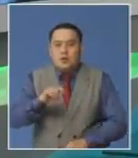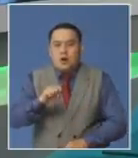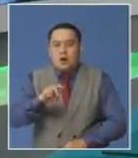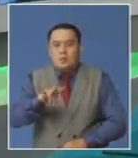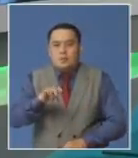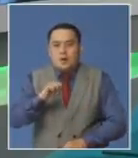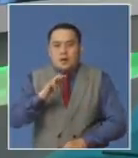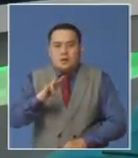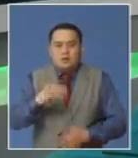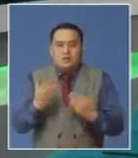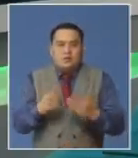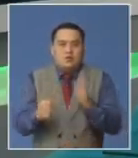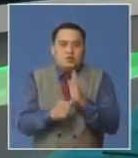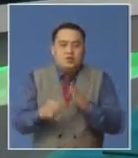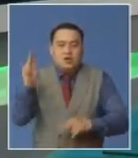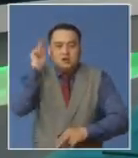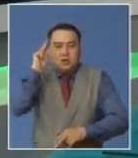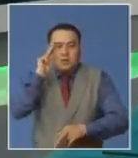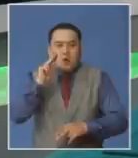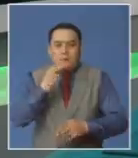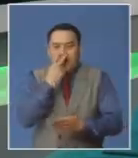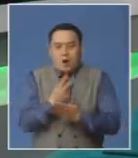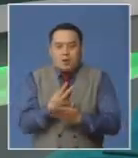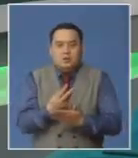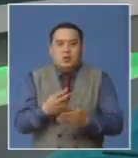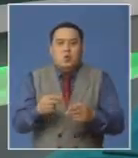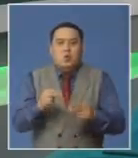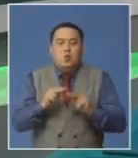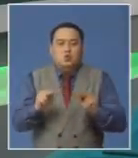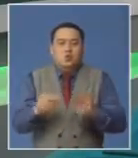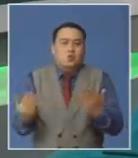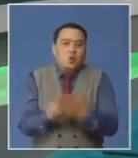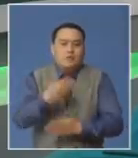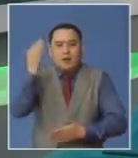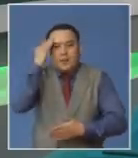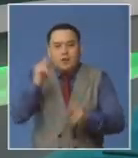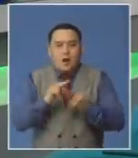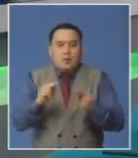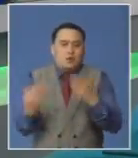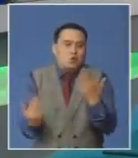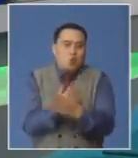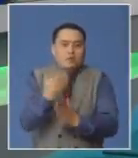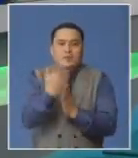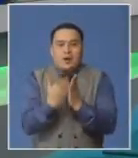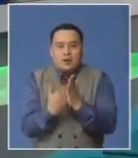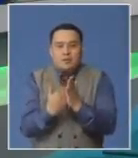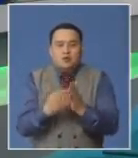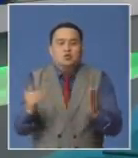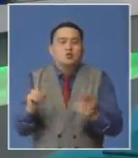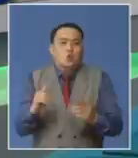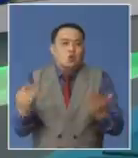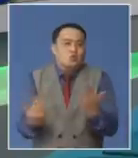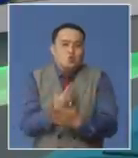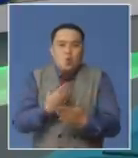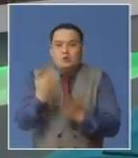драхма на бажанова всего за шесть уроков продемонстрировали коллегам новый метод преподавания по обновленной программе в чем новшества